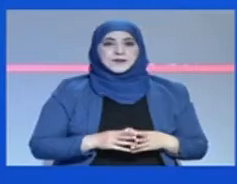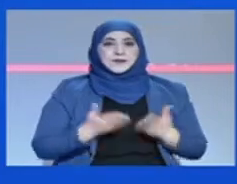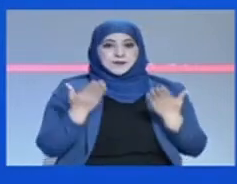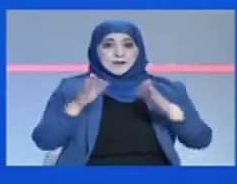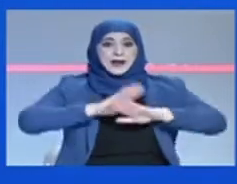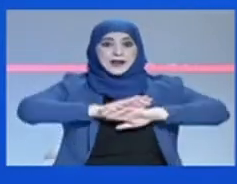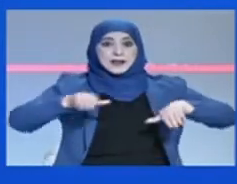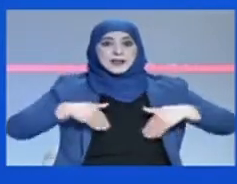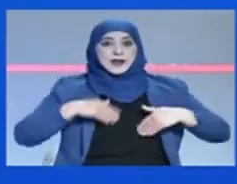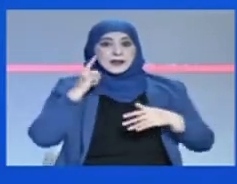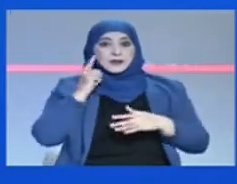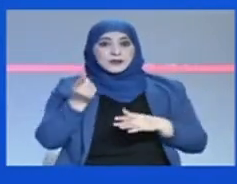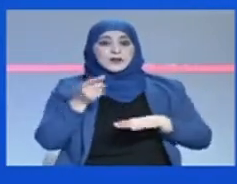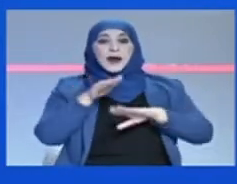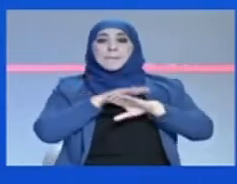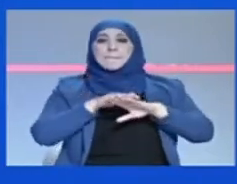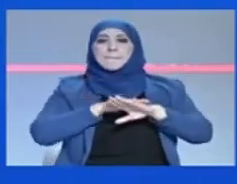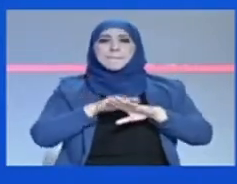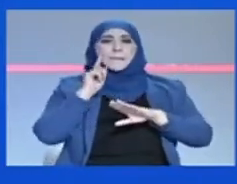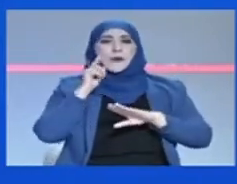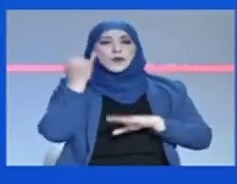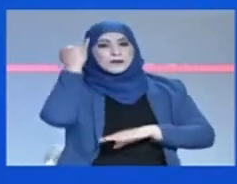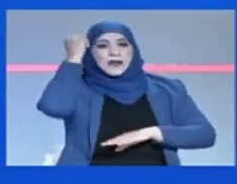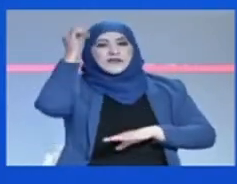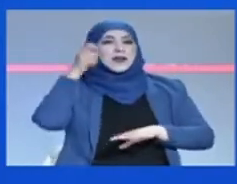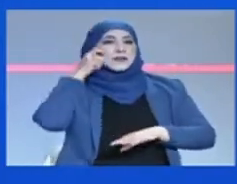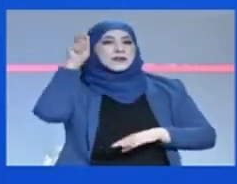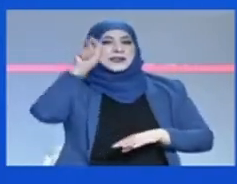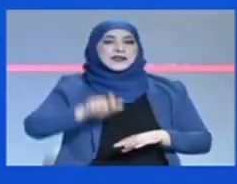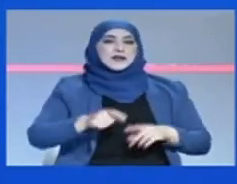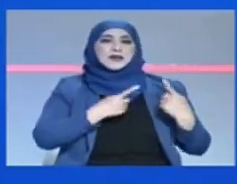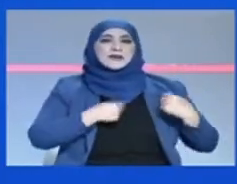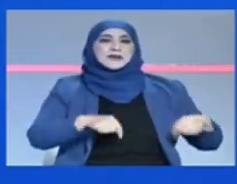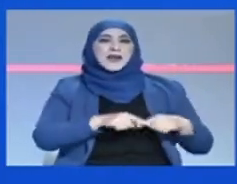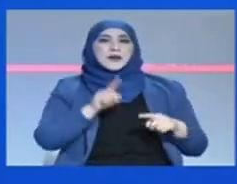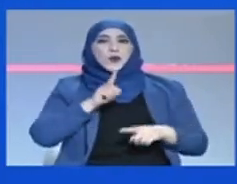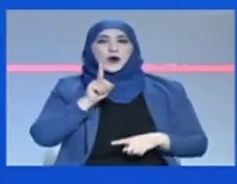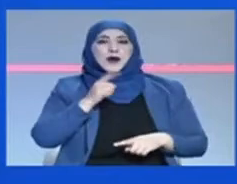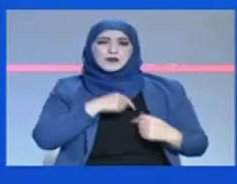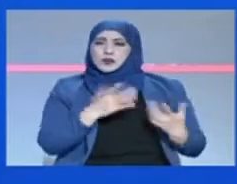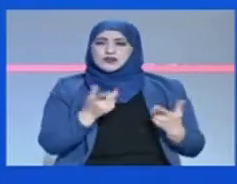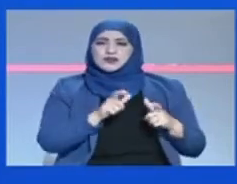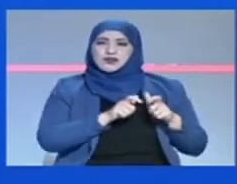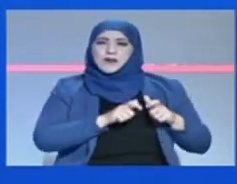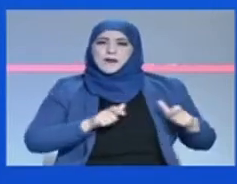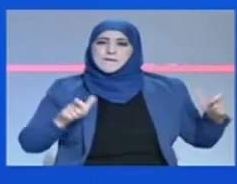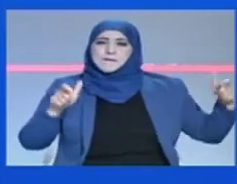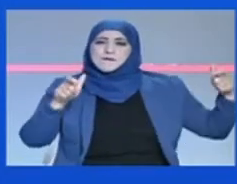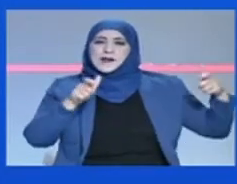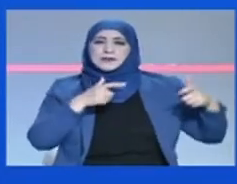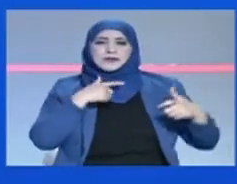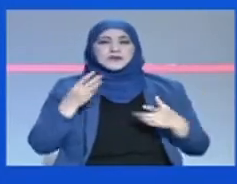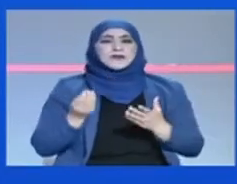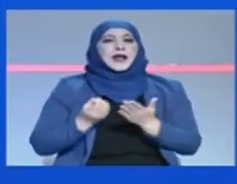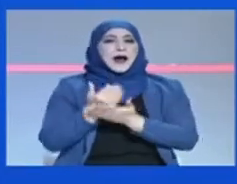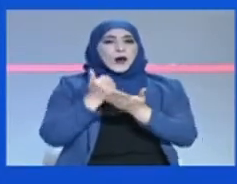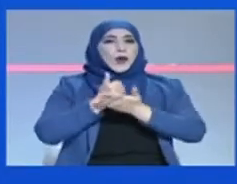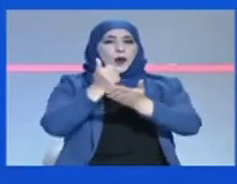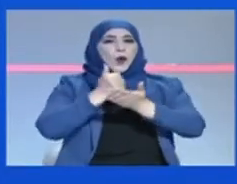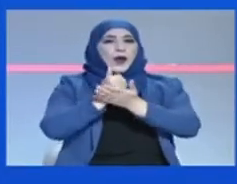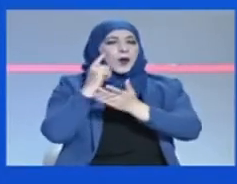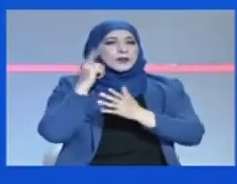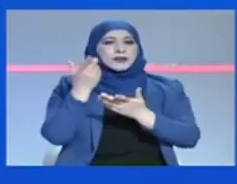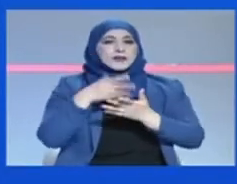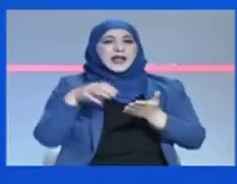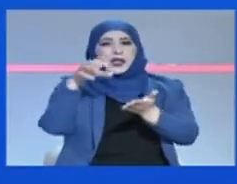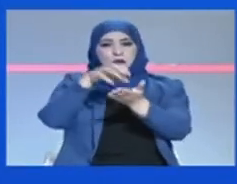ونختم بتسليط الضوء على بادرة إنسانية، قلبك هو أكبر قلب، هو شعار حملة تبرعات لفائدة قرية